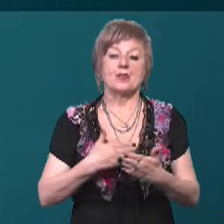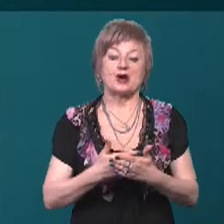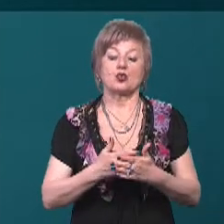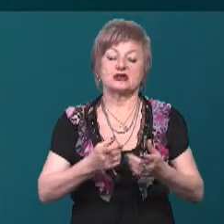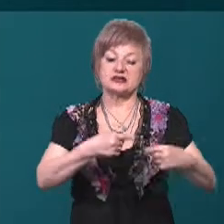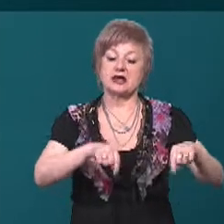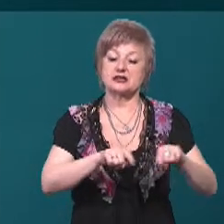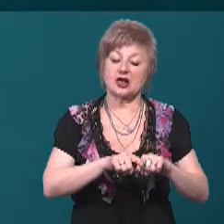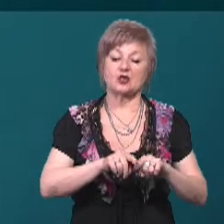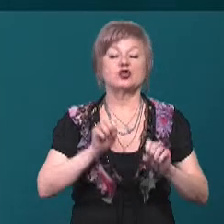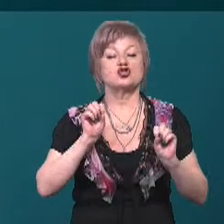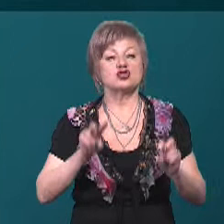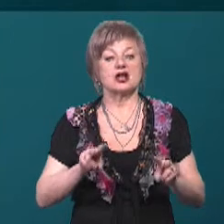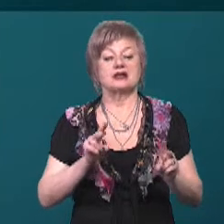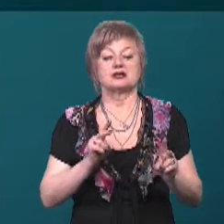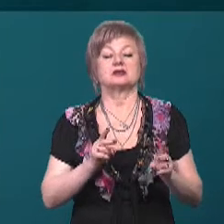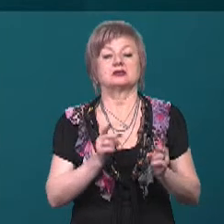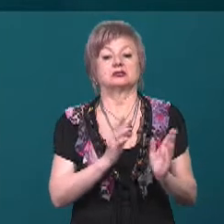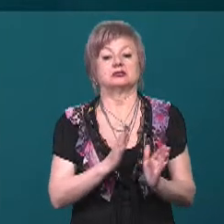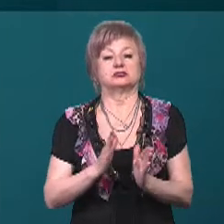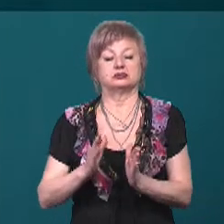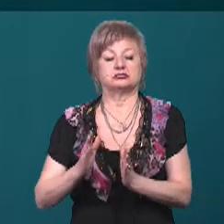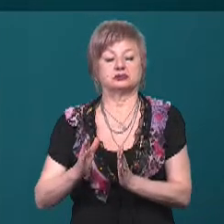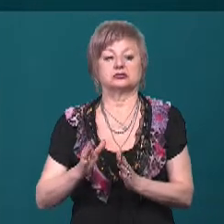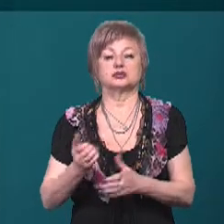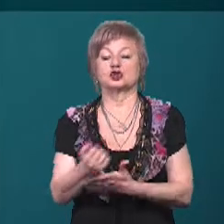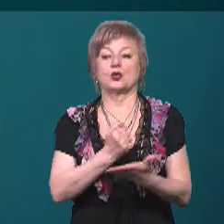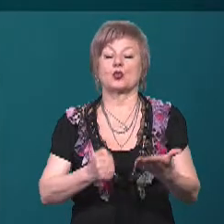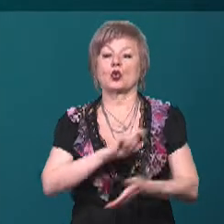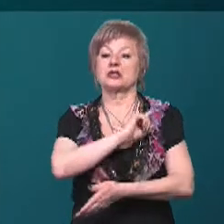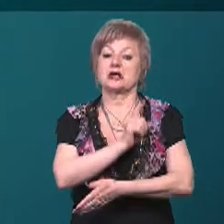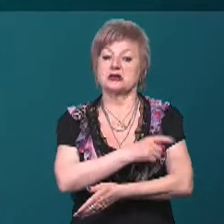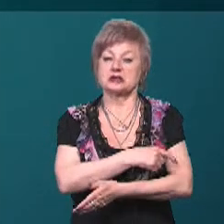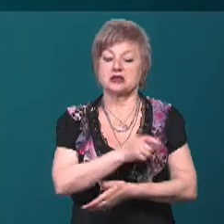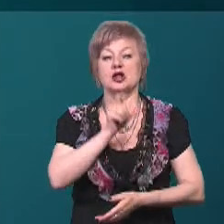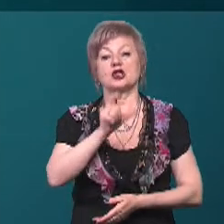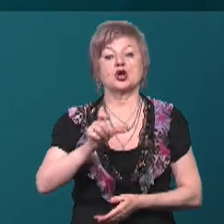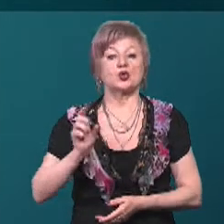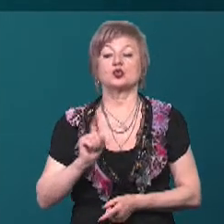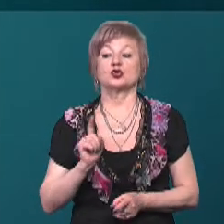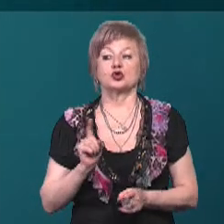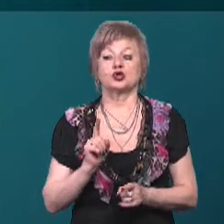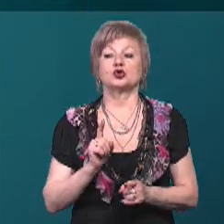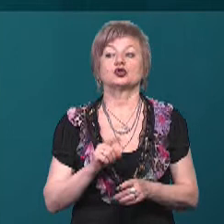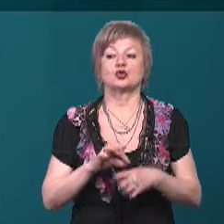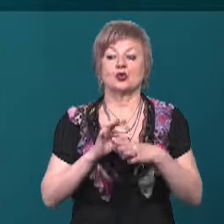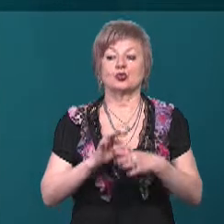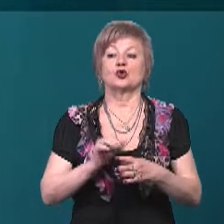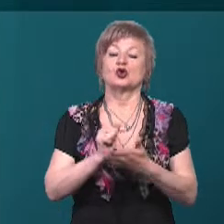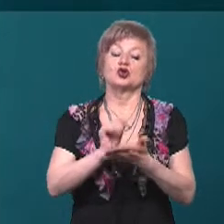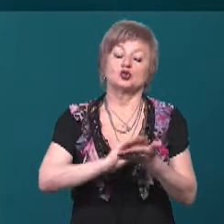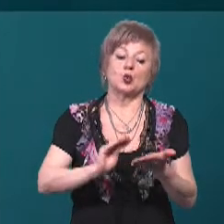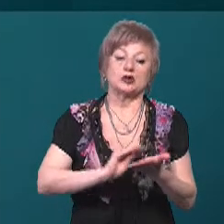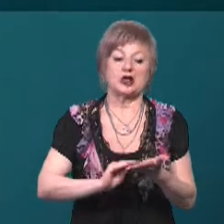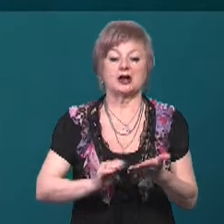загонів, члени особового складу регулярних Збройних сил, особи, які супроводжують Збройні сили – це військові журналісти